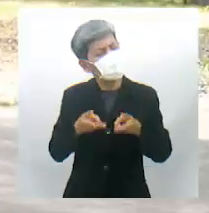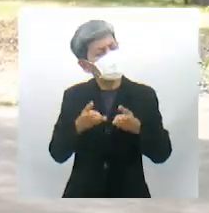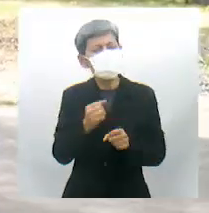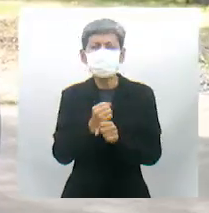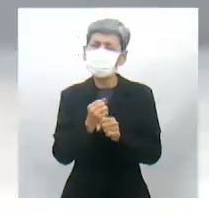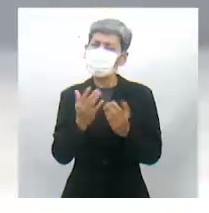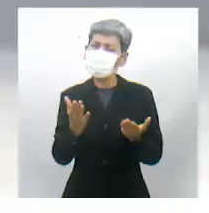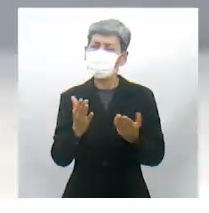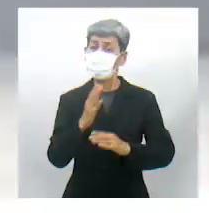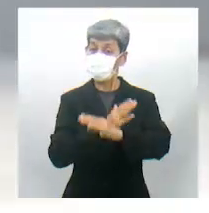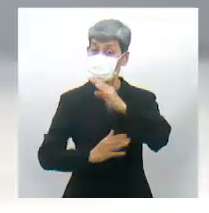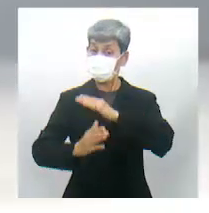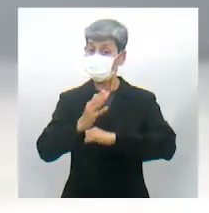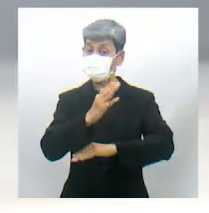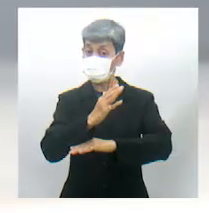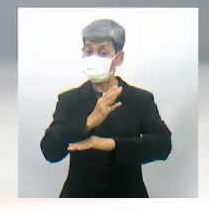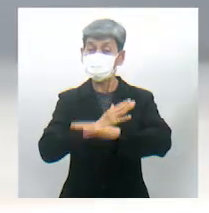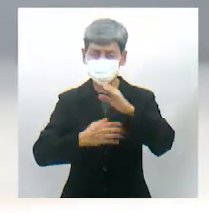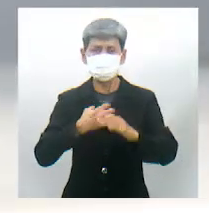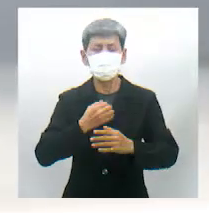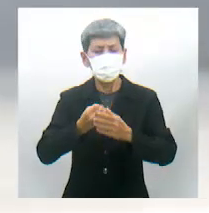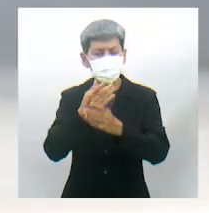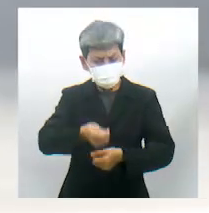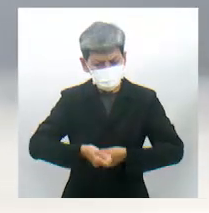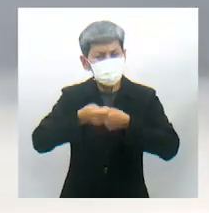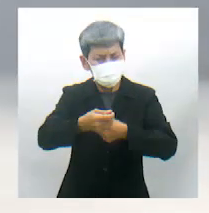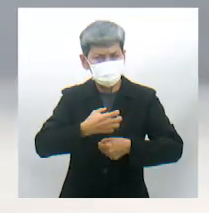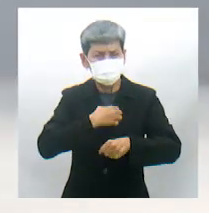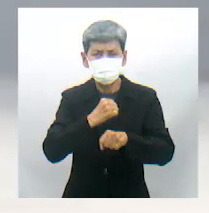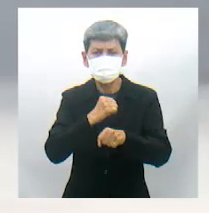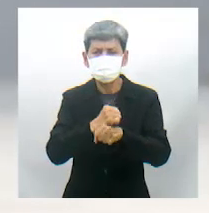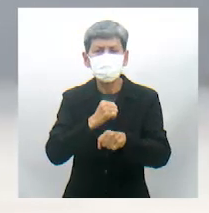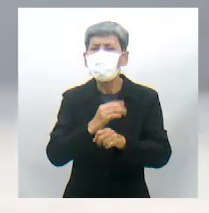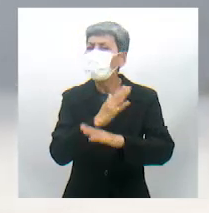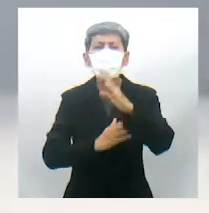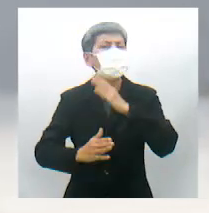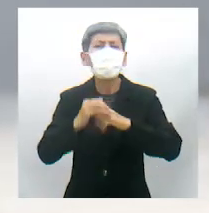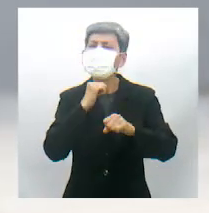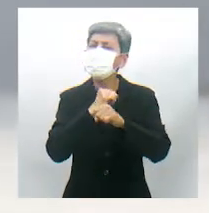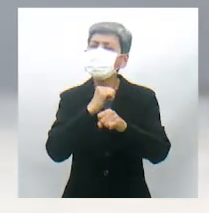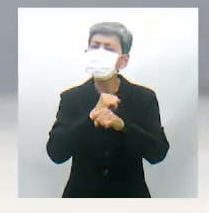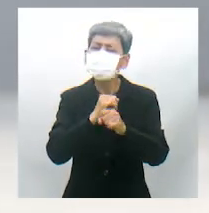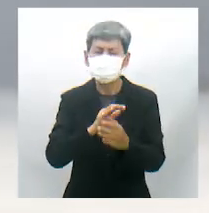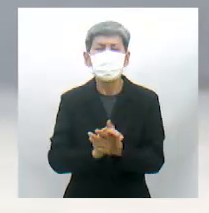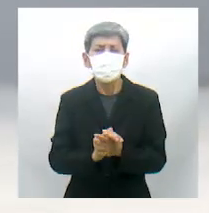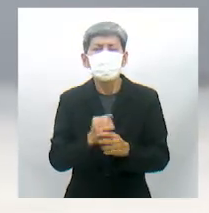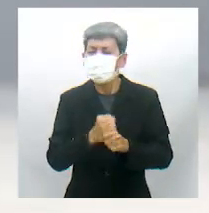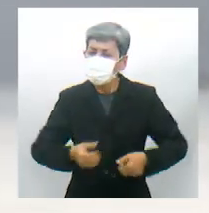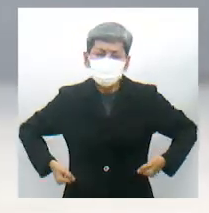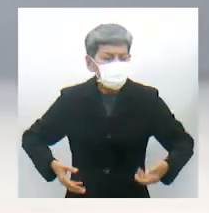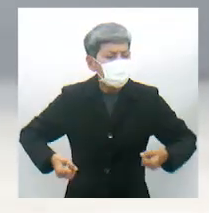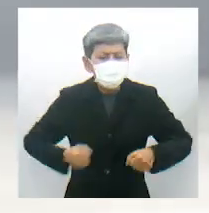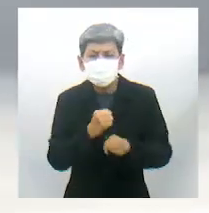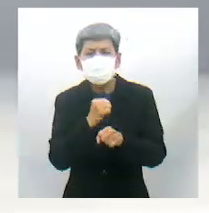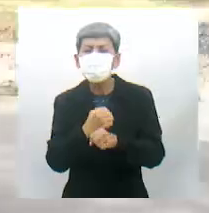ทำยังไงคนพิการที่อยากปลูกผักแบบทำที่คนพิการปลูกแล้วรถมันไปถึงง่ายๆเมื่อก่